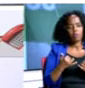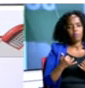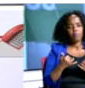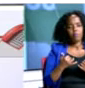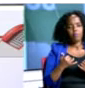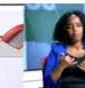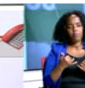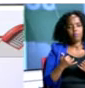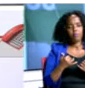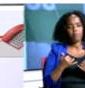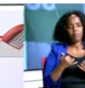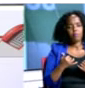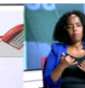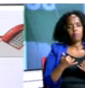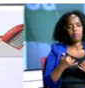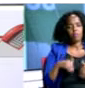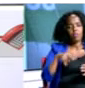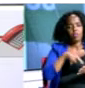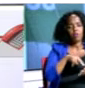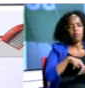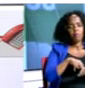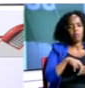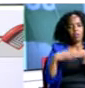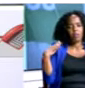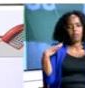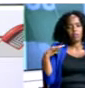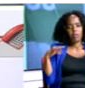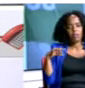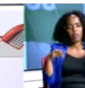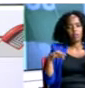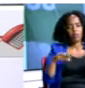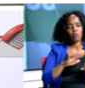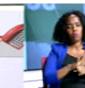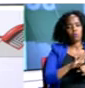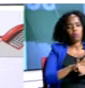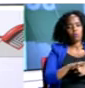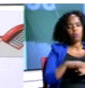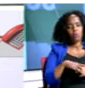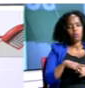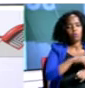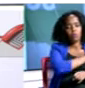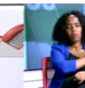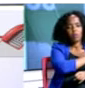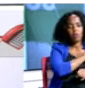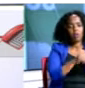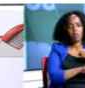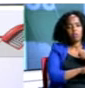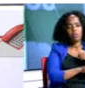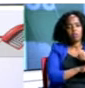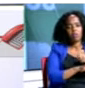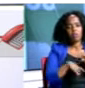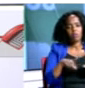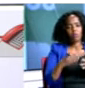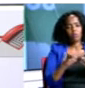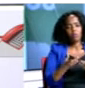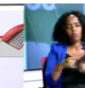Mhm. Dah beli faya kena si guru salah salah dah belate. Mhm. Isolation ni rumi kopi se,